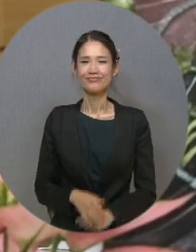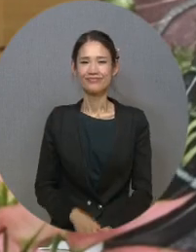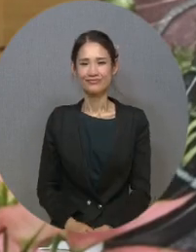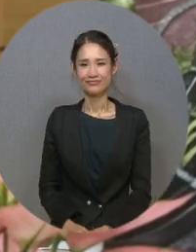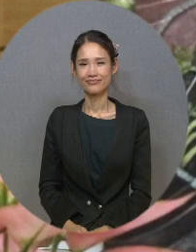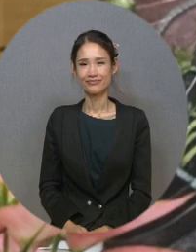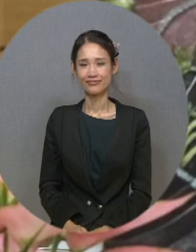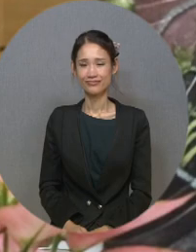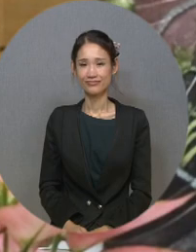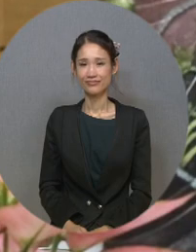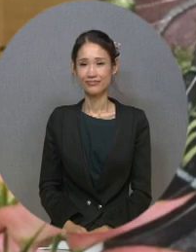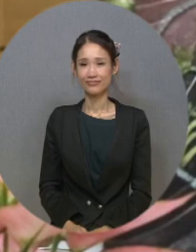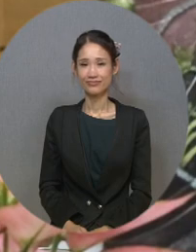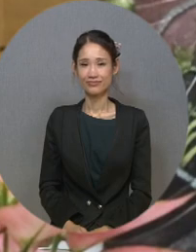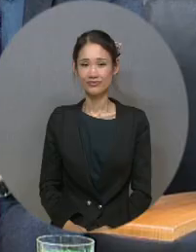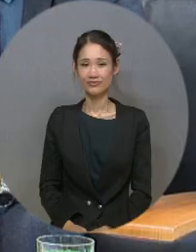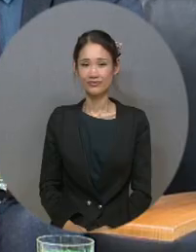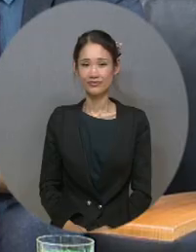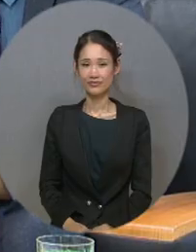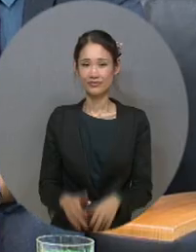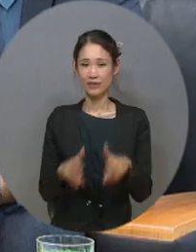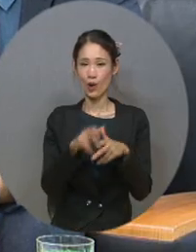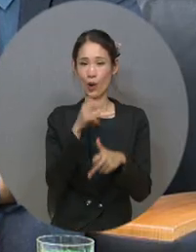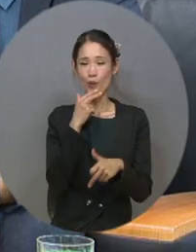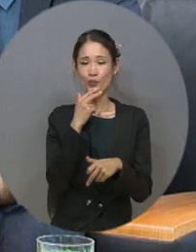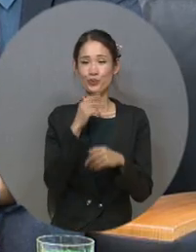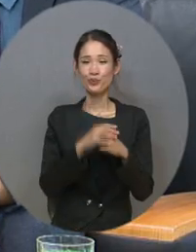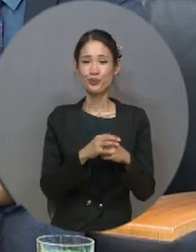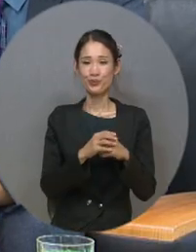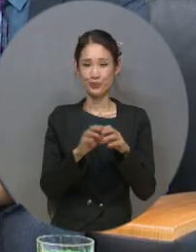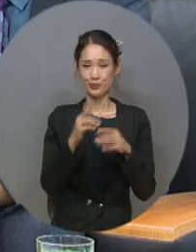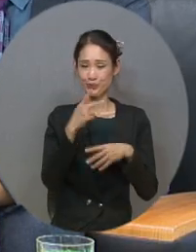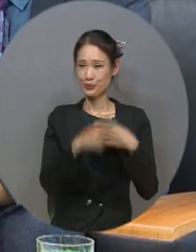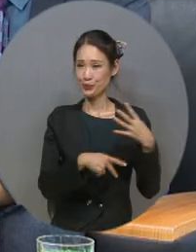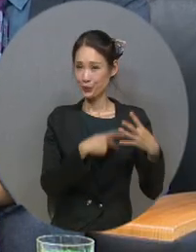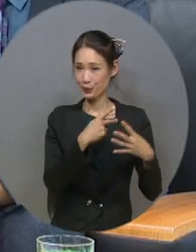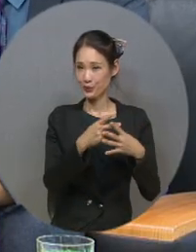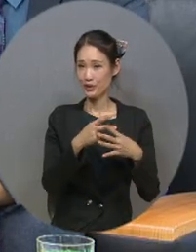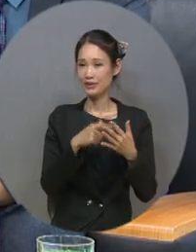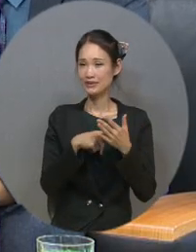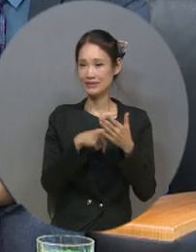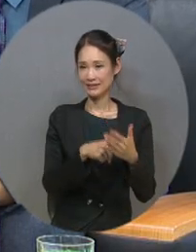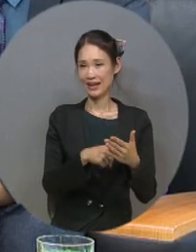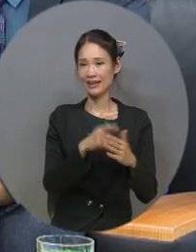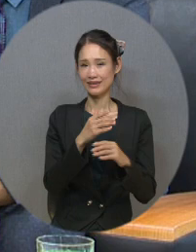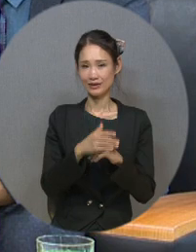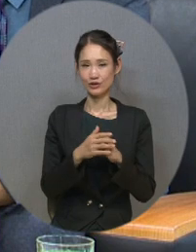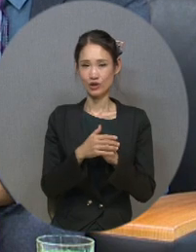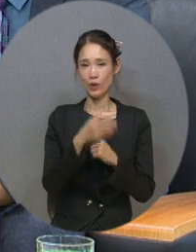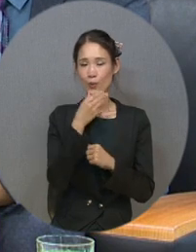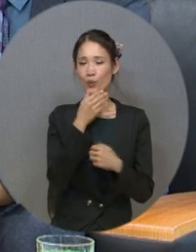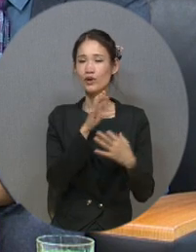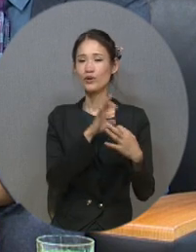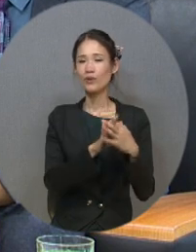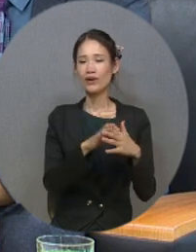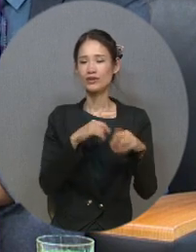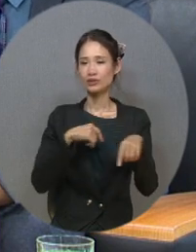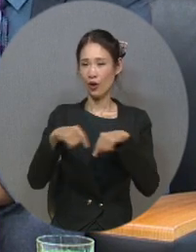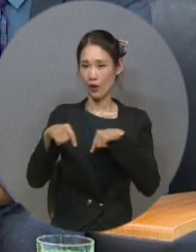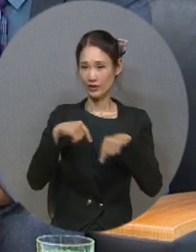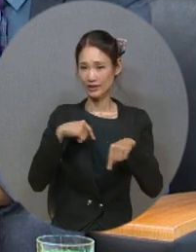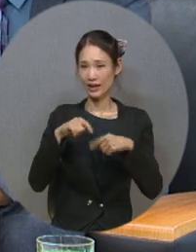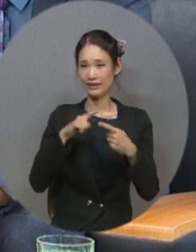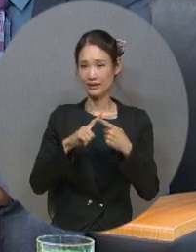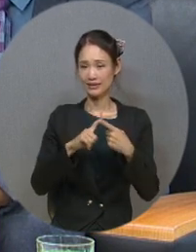이제 저희들이 또 배리어풀이라는 프로그램을 하고 있으니까 이제 본격적으로 복지 관련 정책에 대해서